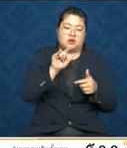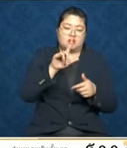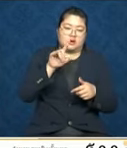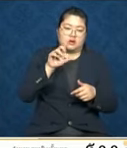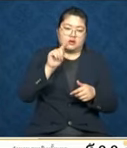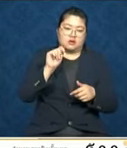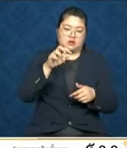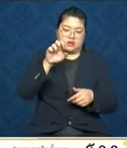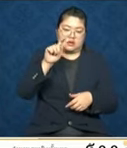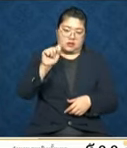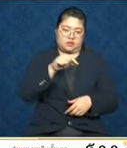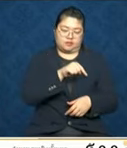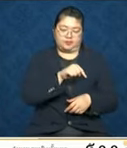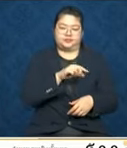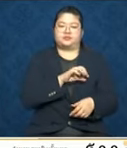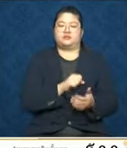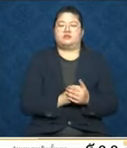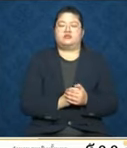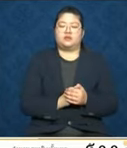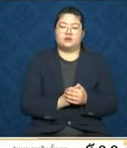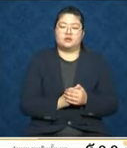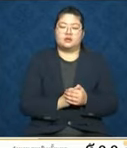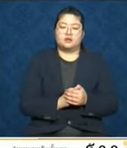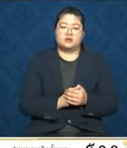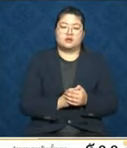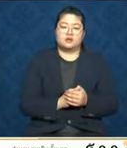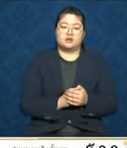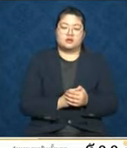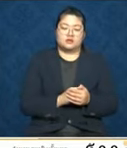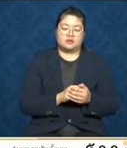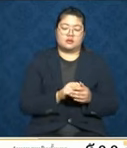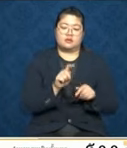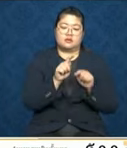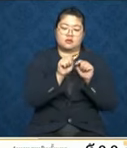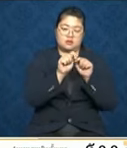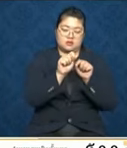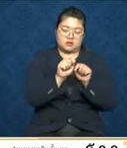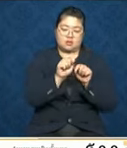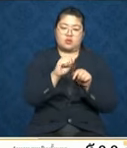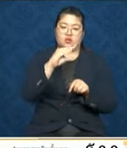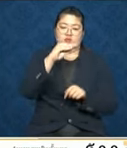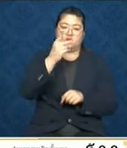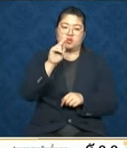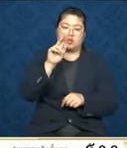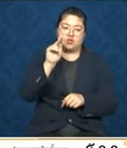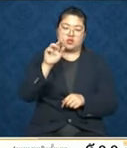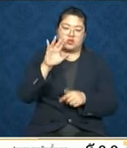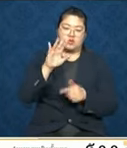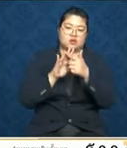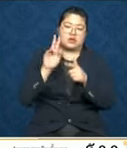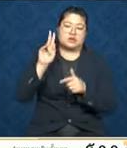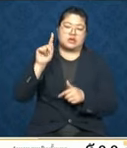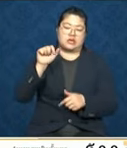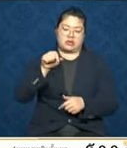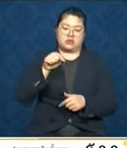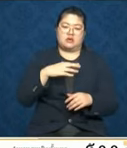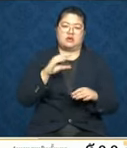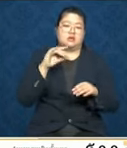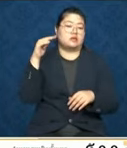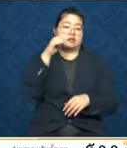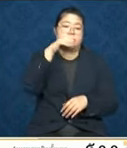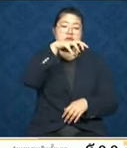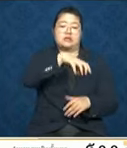ารส่วนจังหวัดนราธิวาสเขต1นะครับตำบลโคกเขียนนะครับคือเขตของสร้างสนามบินนะครับสนามบินนราธิ